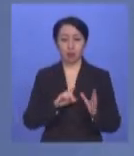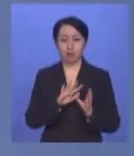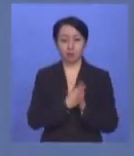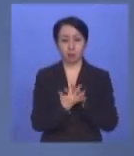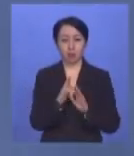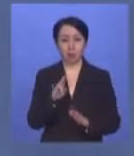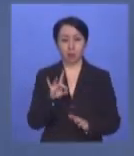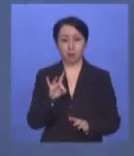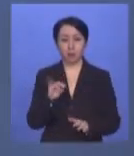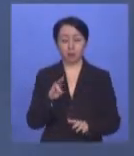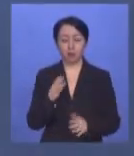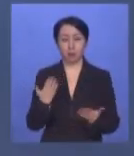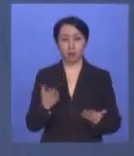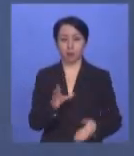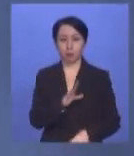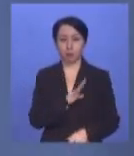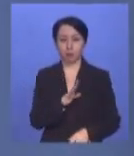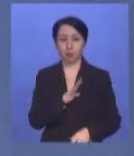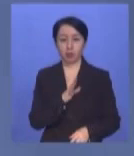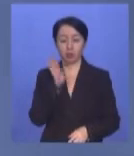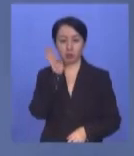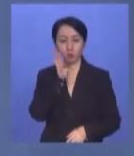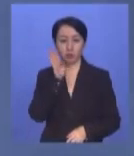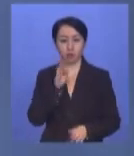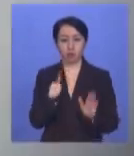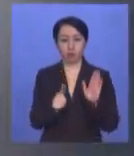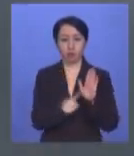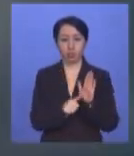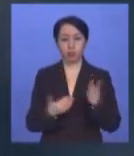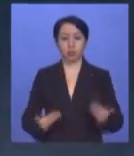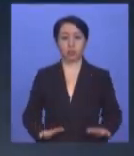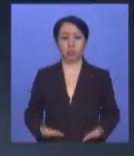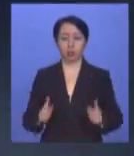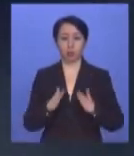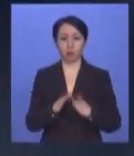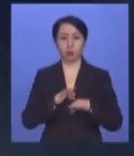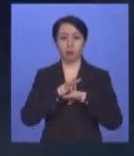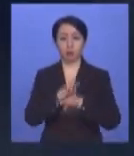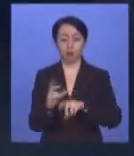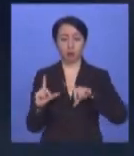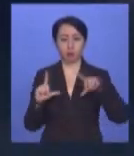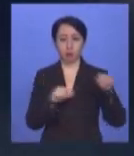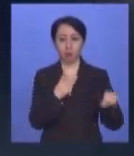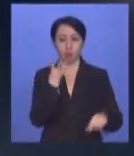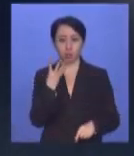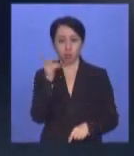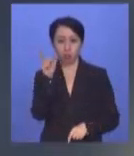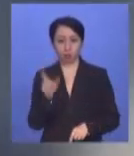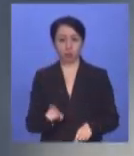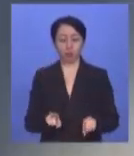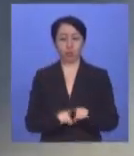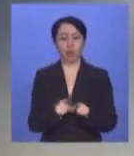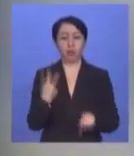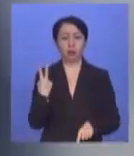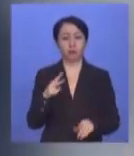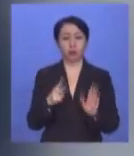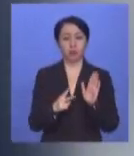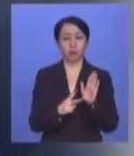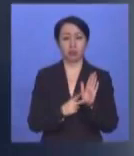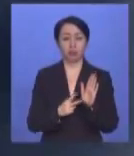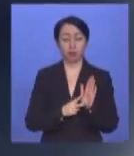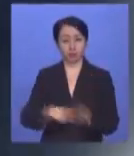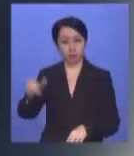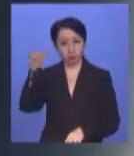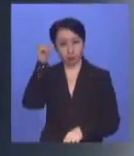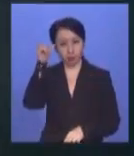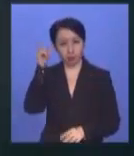Поляна Таиншинского района произошел заход воды в 6 жилых домов. Проведена эвакуация 4 человек, а также 27 голов